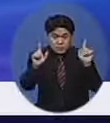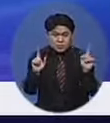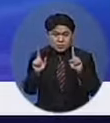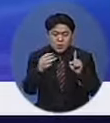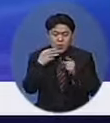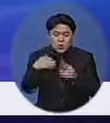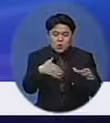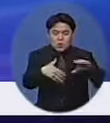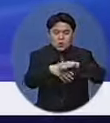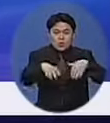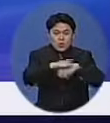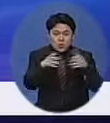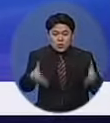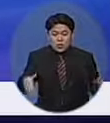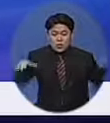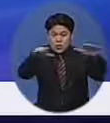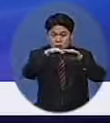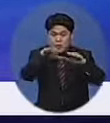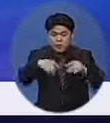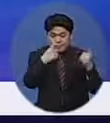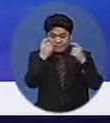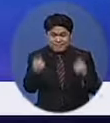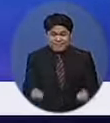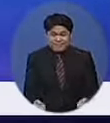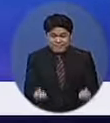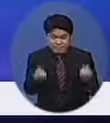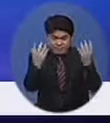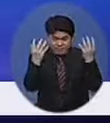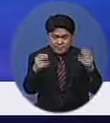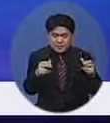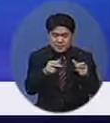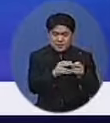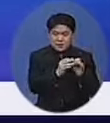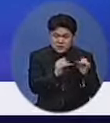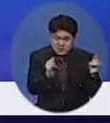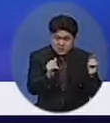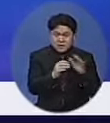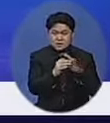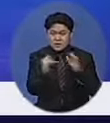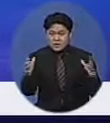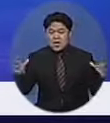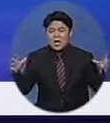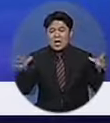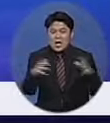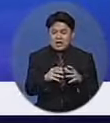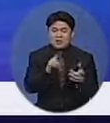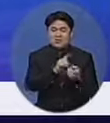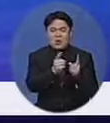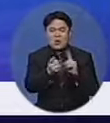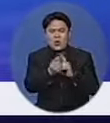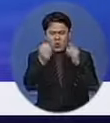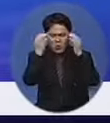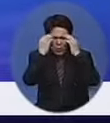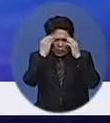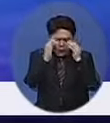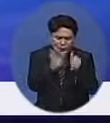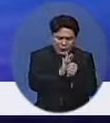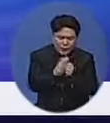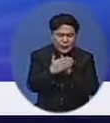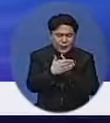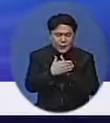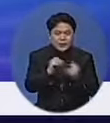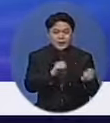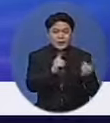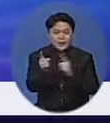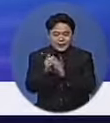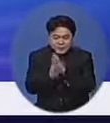경기도 문화의 전당에서 기념행사가 열렸습니다. 장애 당사자와 가족들이 모여 서로의 고통을 나누고 회복을